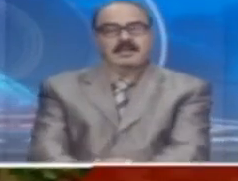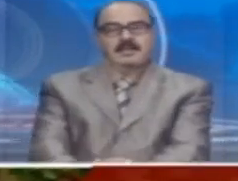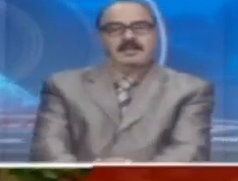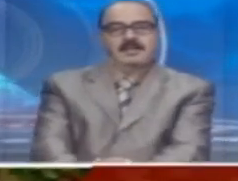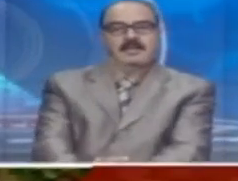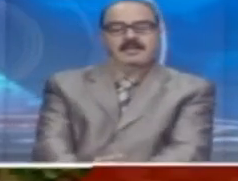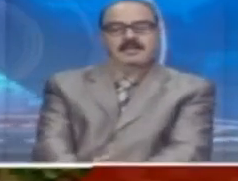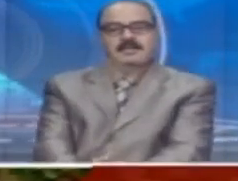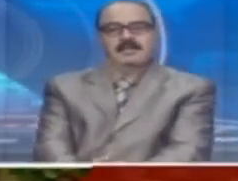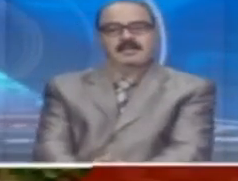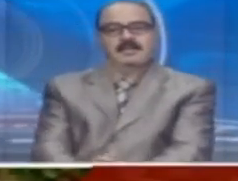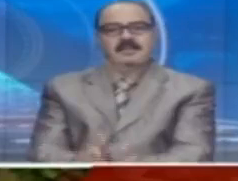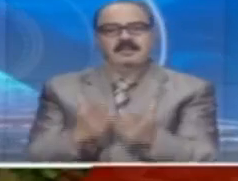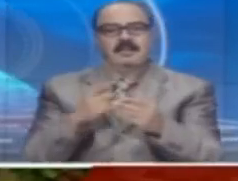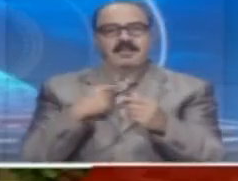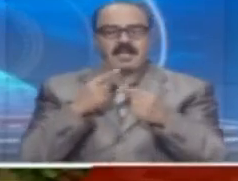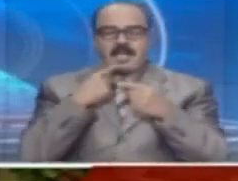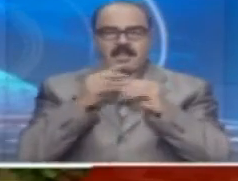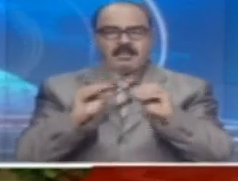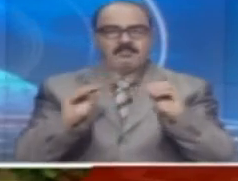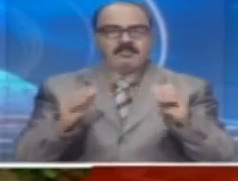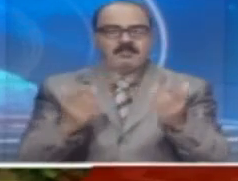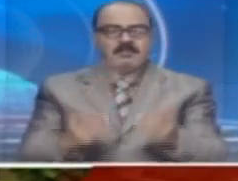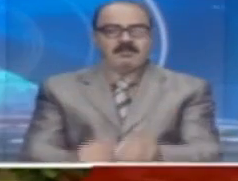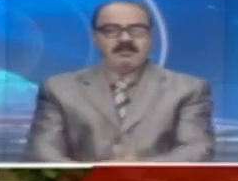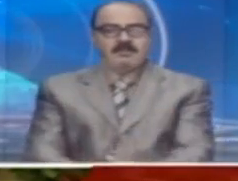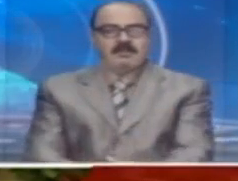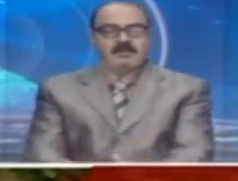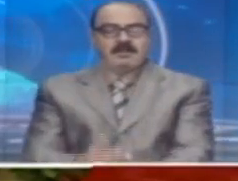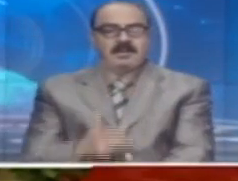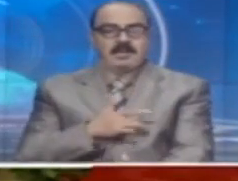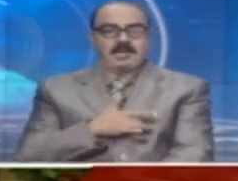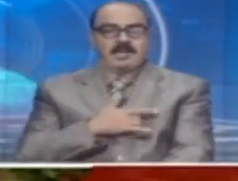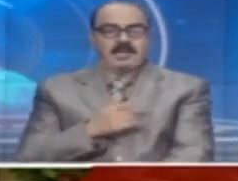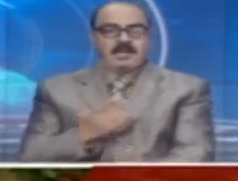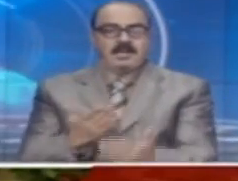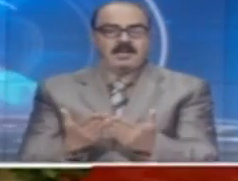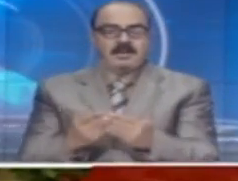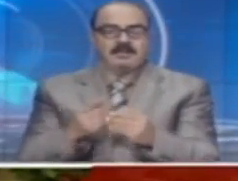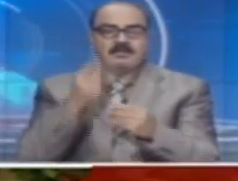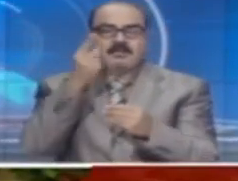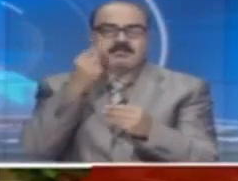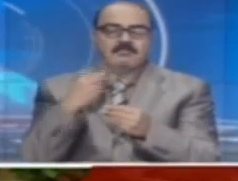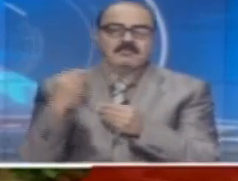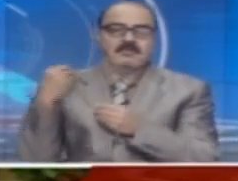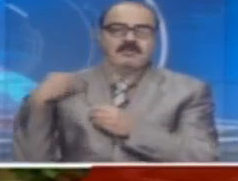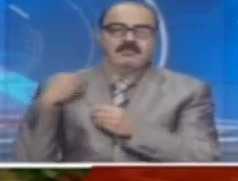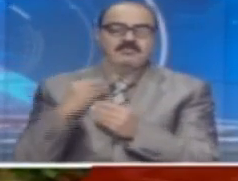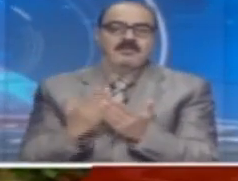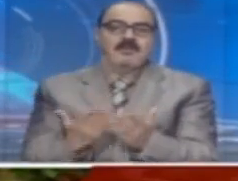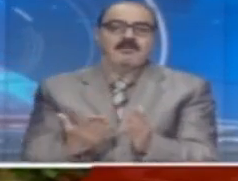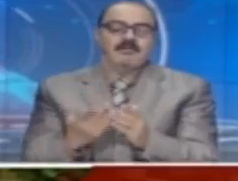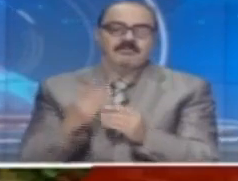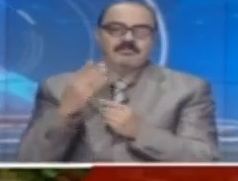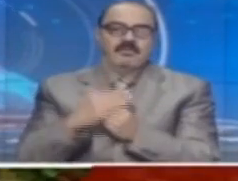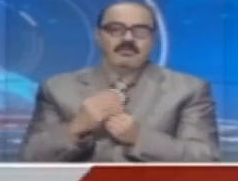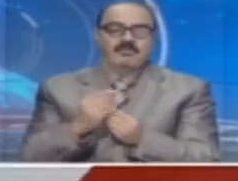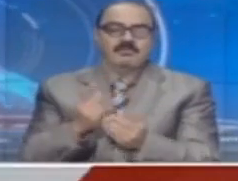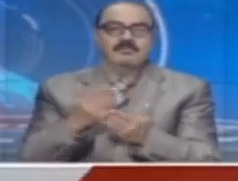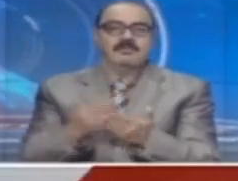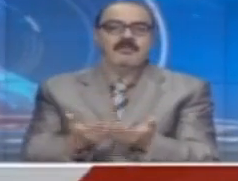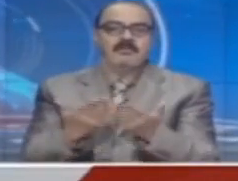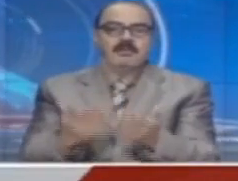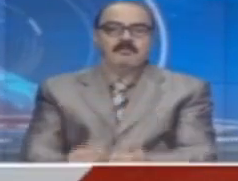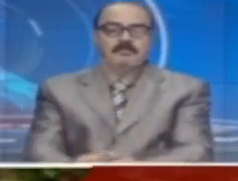يا رب الكلام ده يوصل لكم. أكتر أمنية شخصية إن ربنا يرضى عني. إن ربنا يرضى